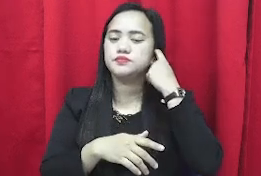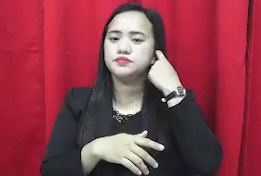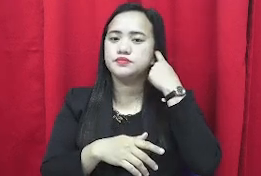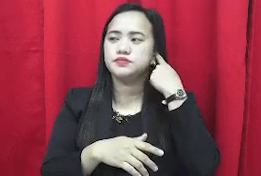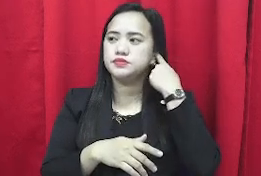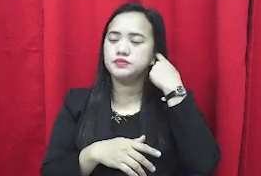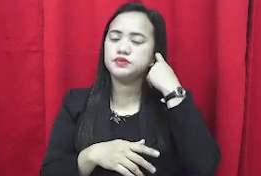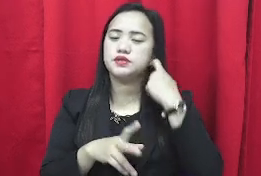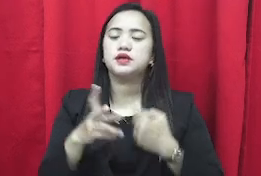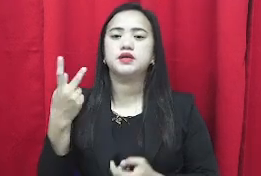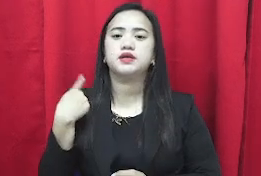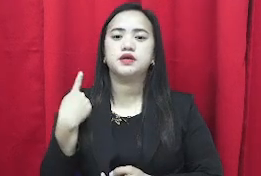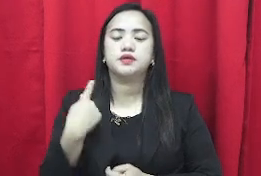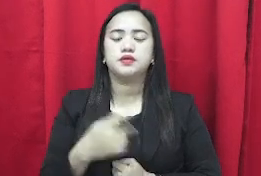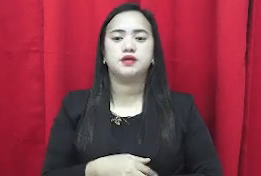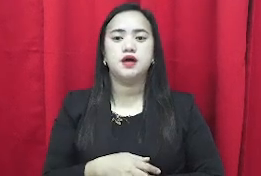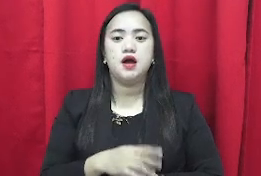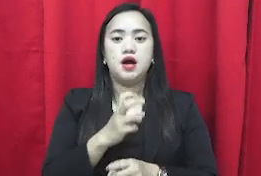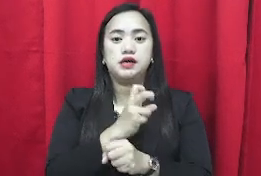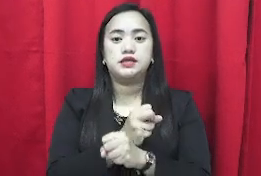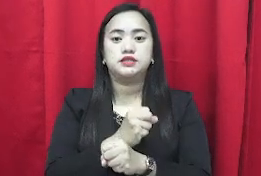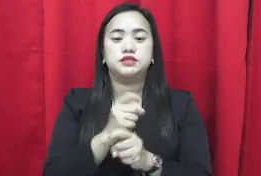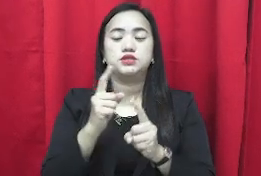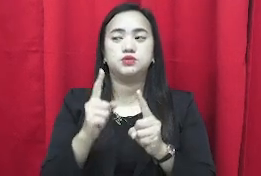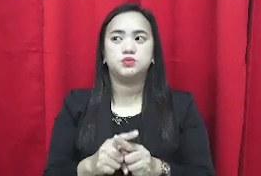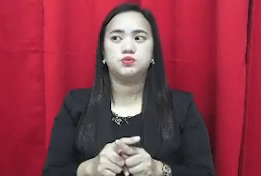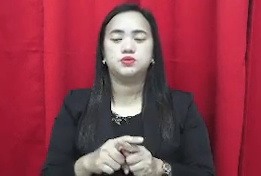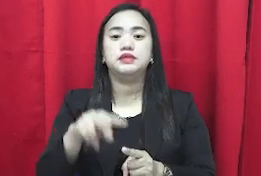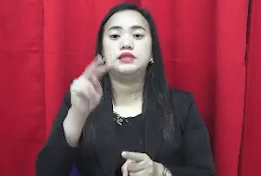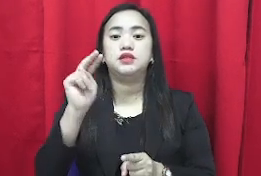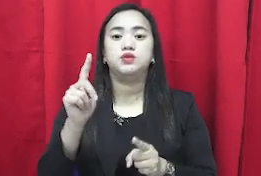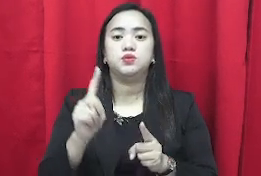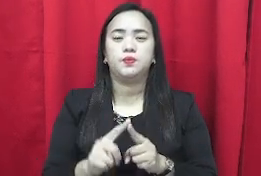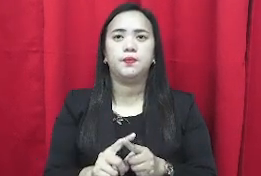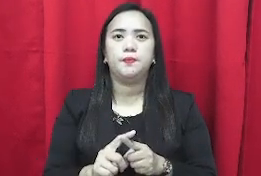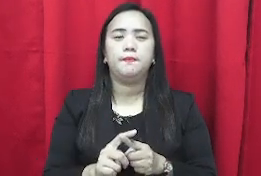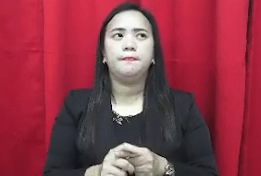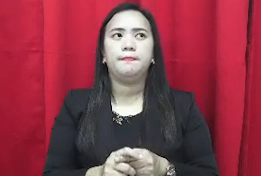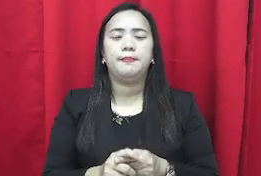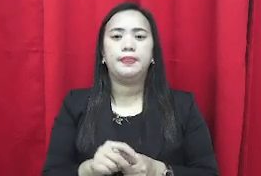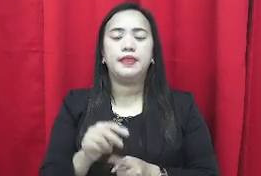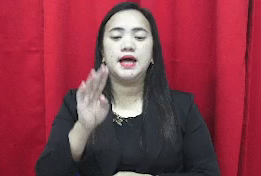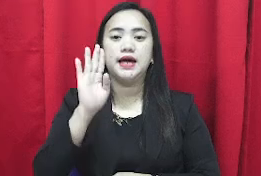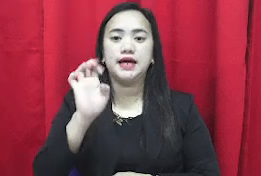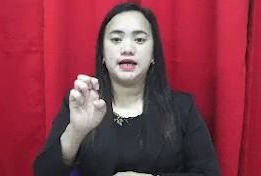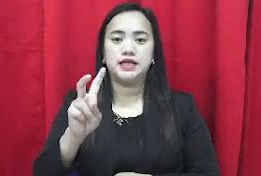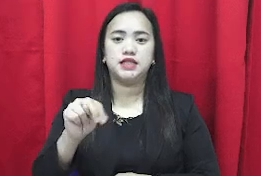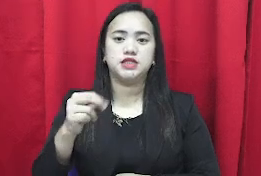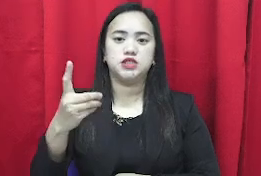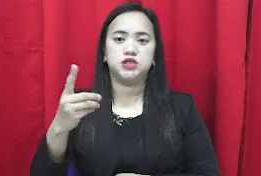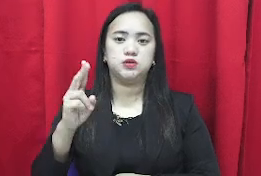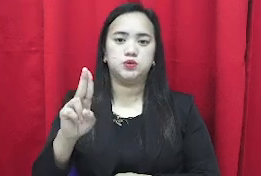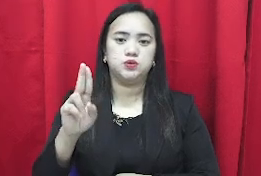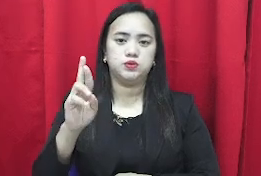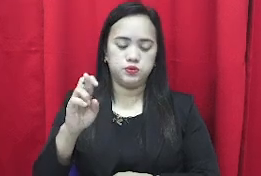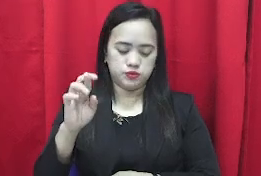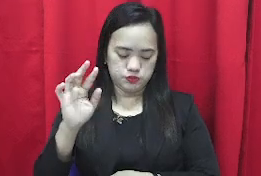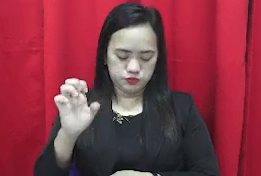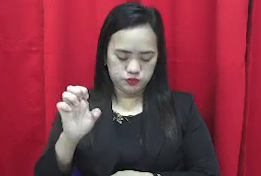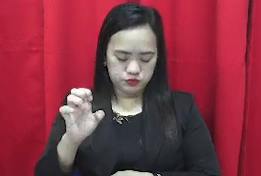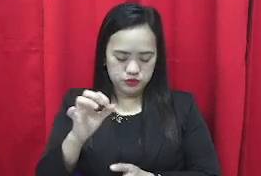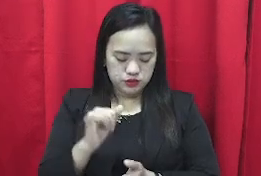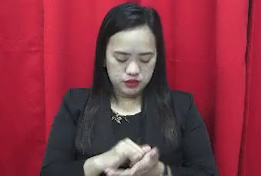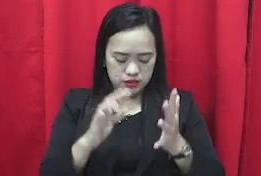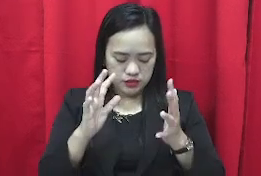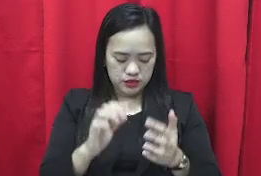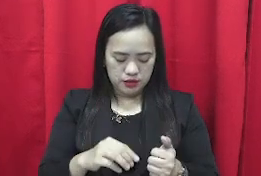there is there's hardness to endure yan ang pinakaimportante na dapat mailagay kaagad natin sa isipan